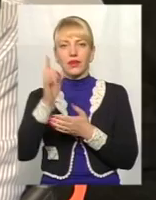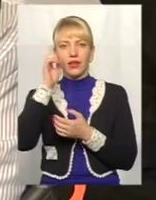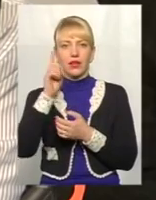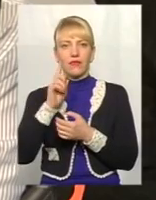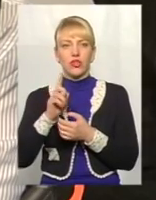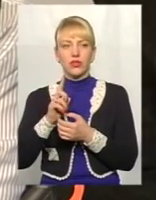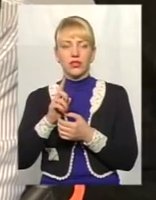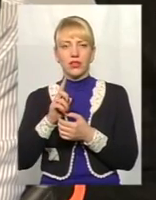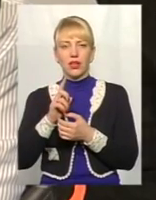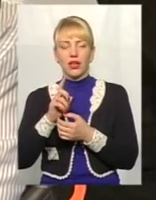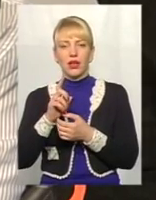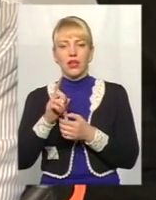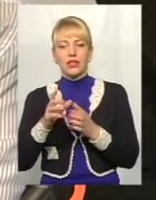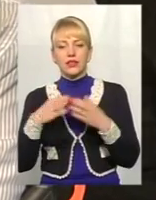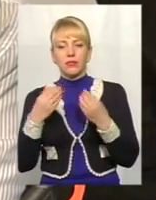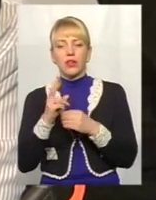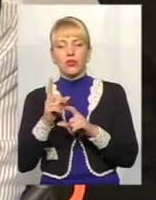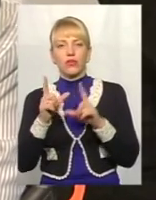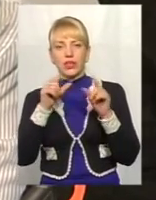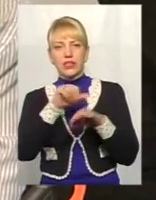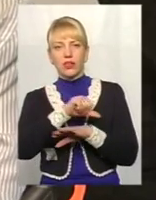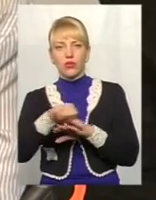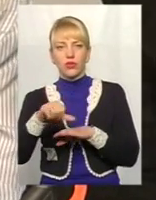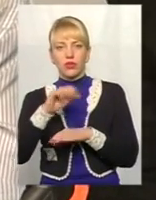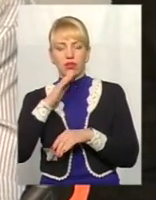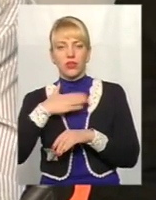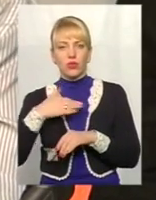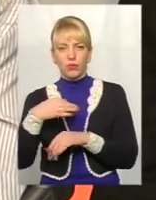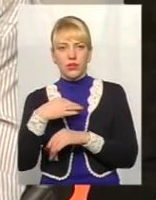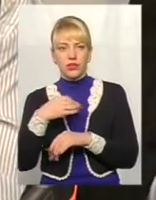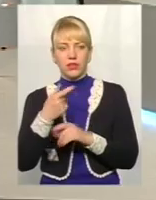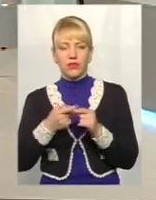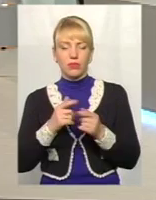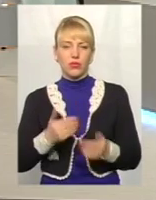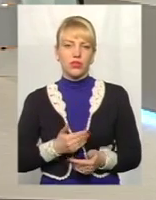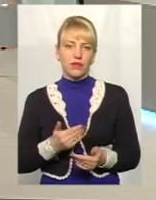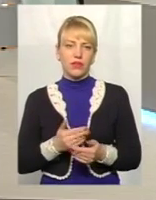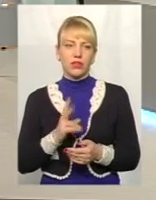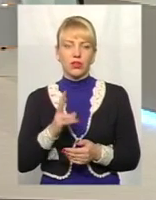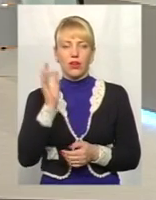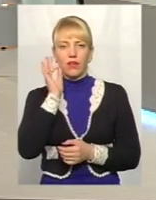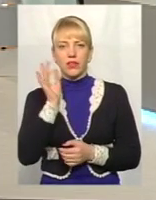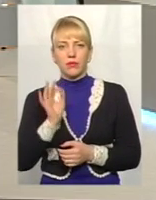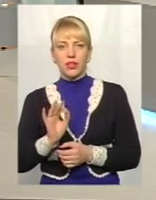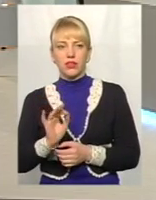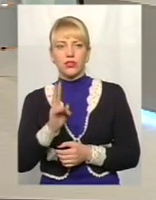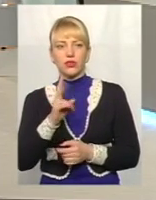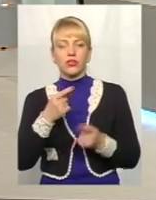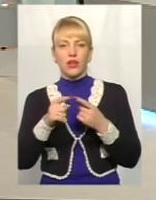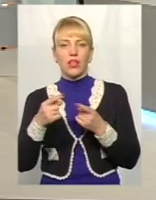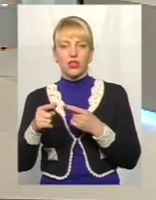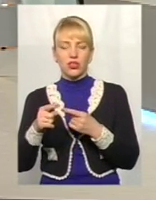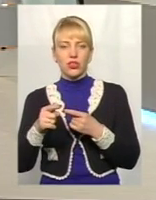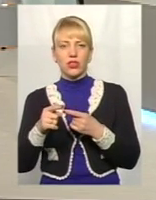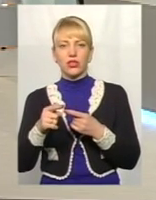єврейська національна людина, яка виїхала за межі нашої області. Вони зараз проживають, хто в Німеччині, на інших